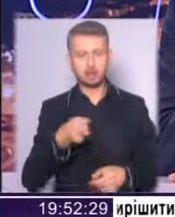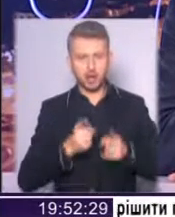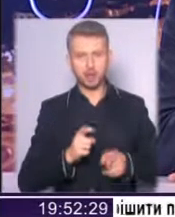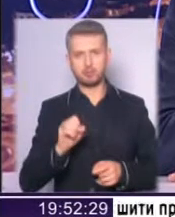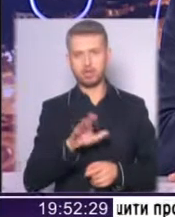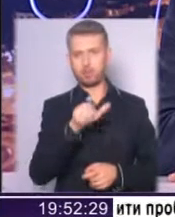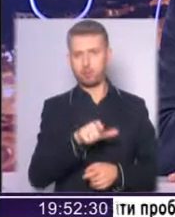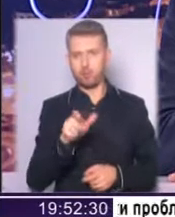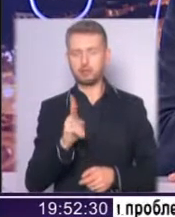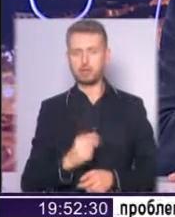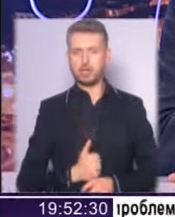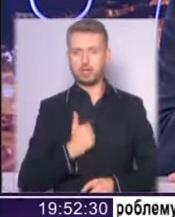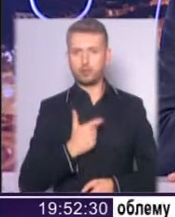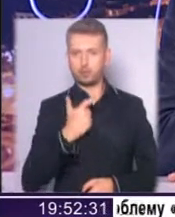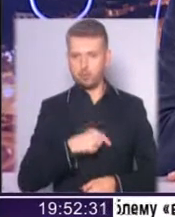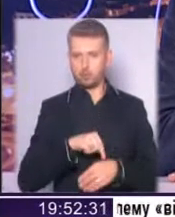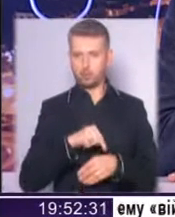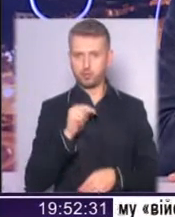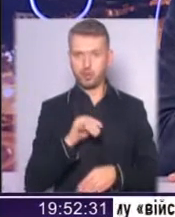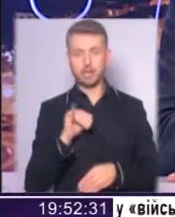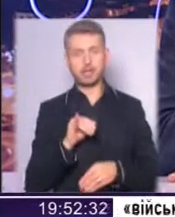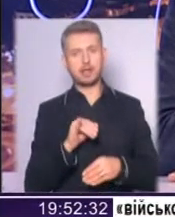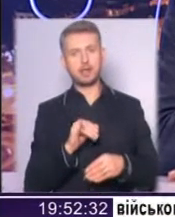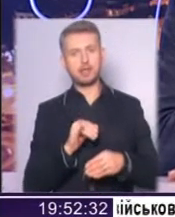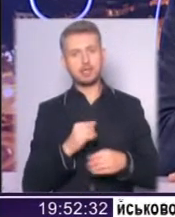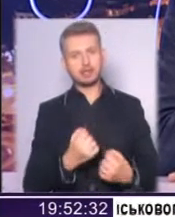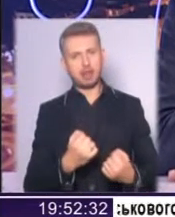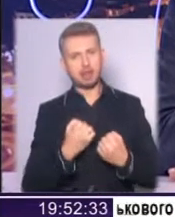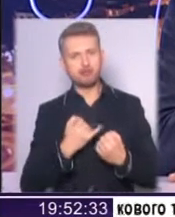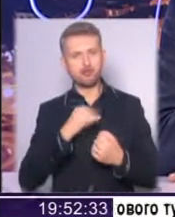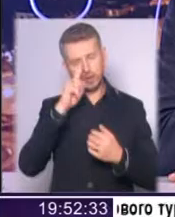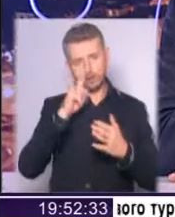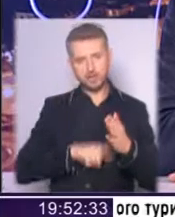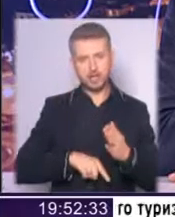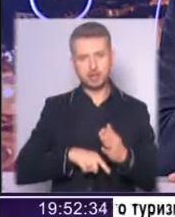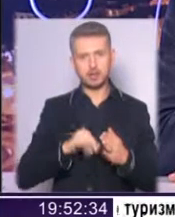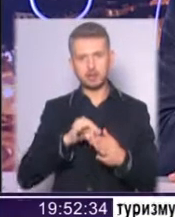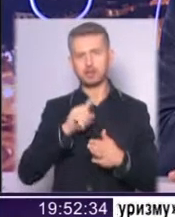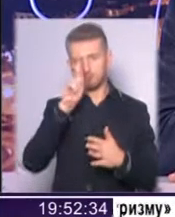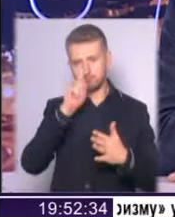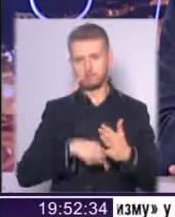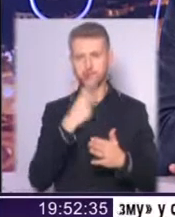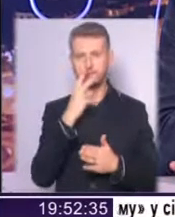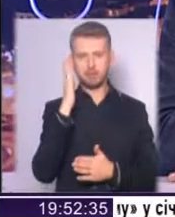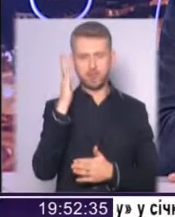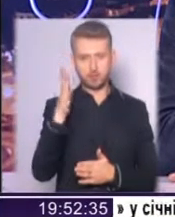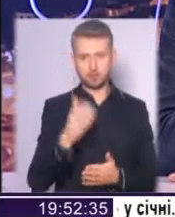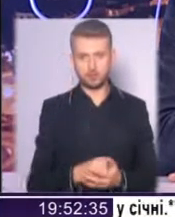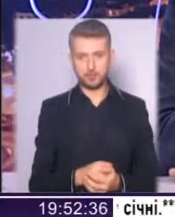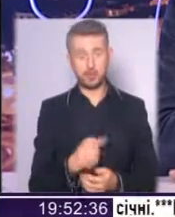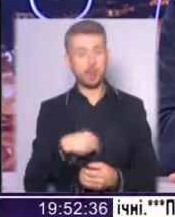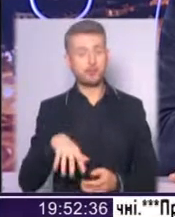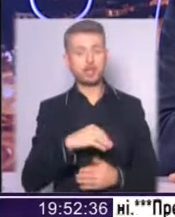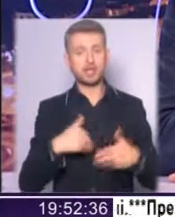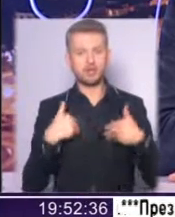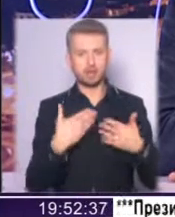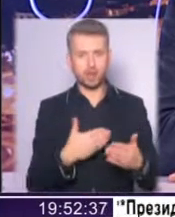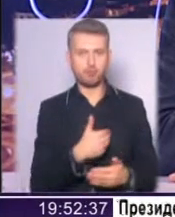здобутки, ну і радість, і перемоги. І саме основне, що ми, українці, врешті-решт відчули себе гідно, господарями на своїй богомданній